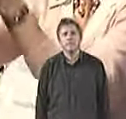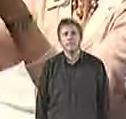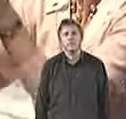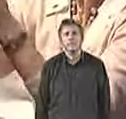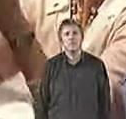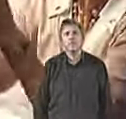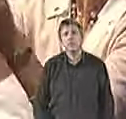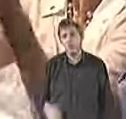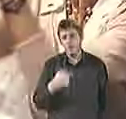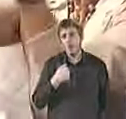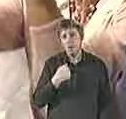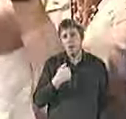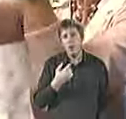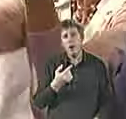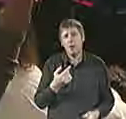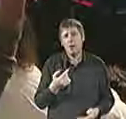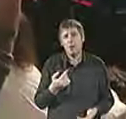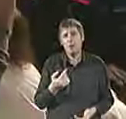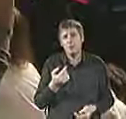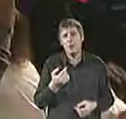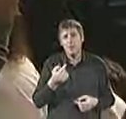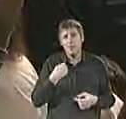Si je les avais écoutés,